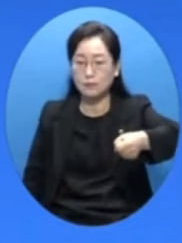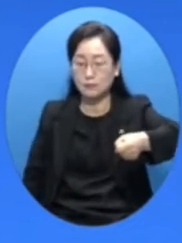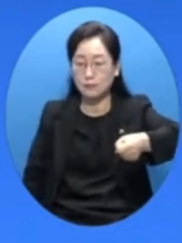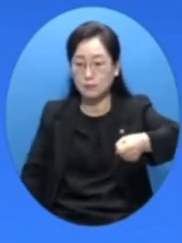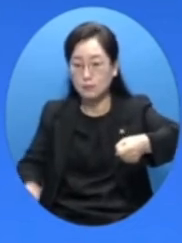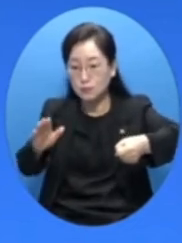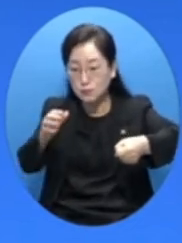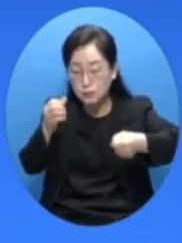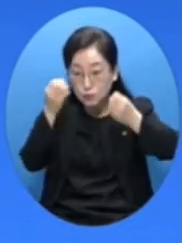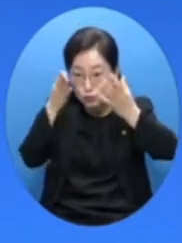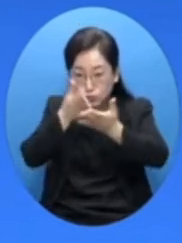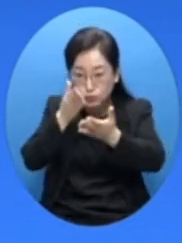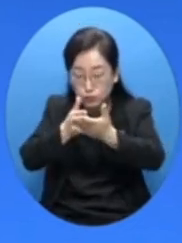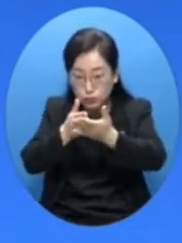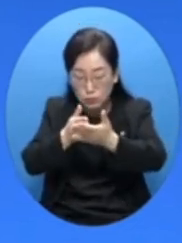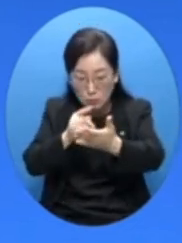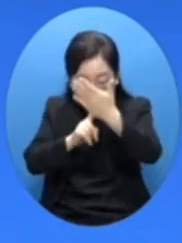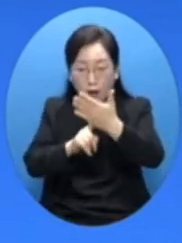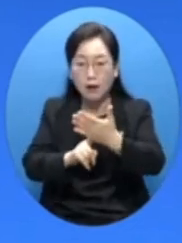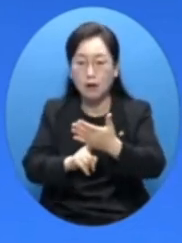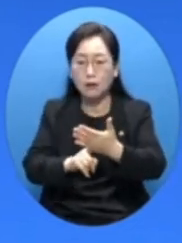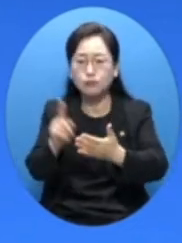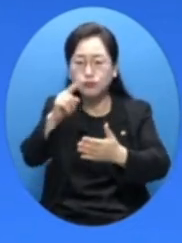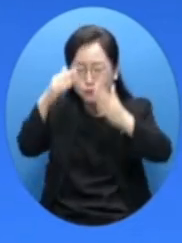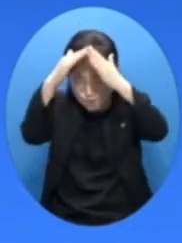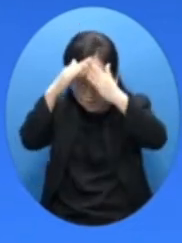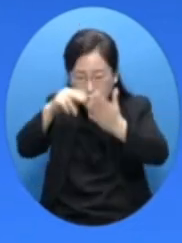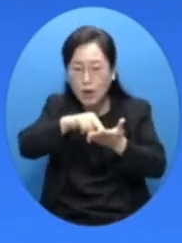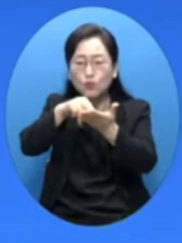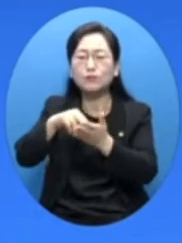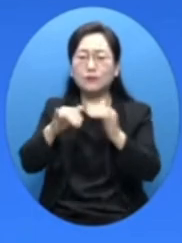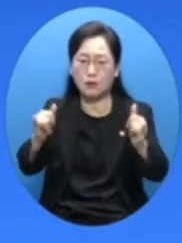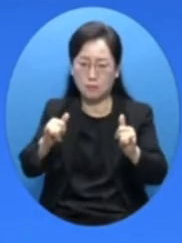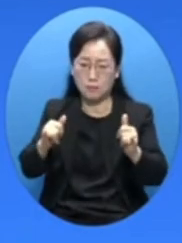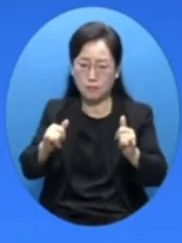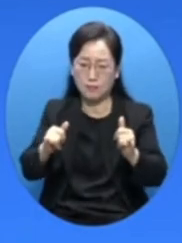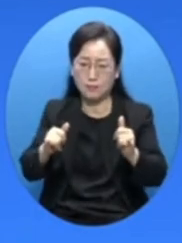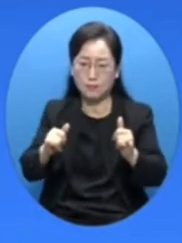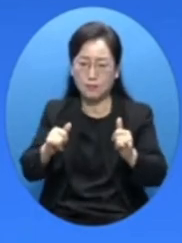이번 뉴스에 나왔습니다. 이것이 은둔형 외톨이가 마지막으로 외골수에 빠져